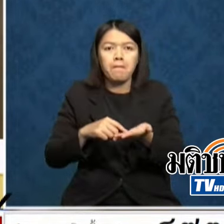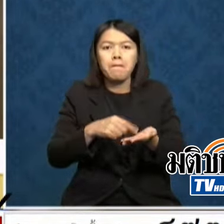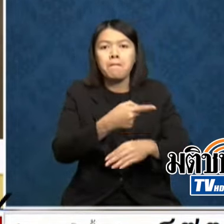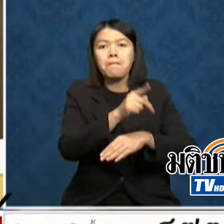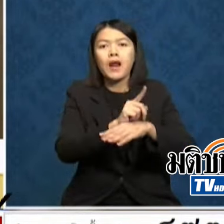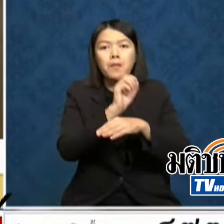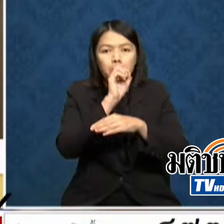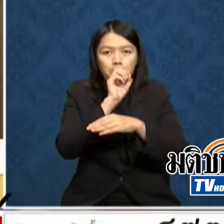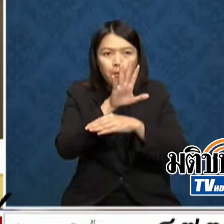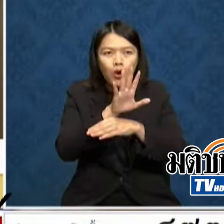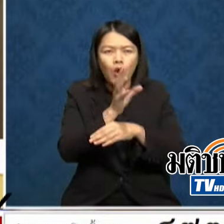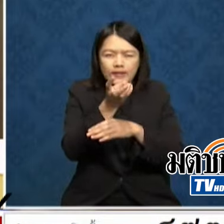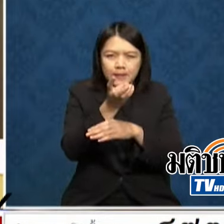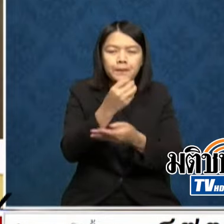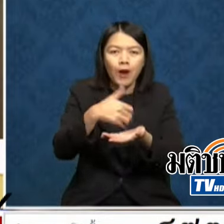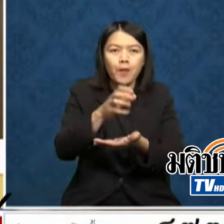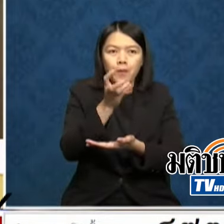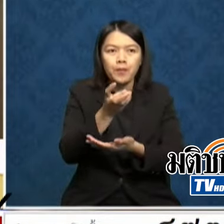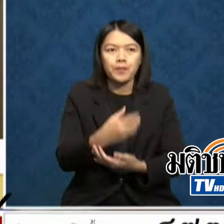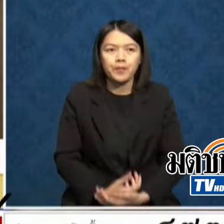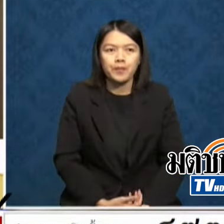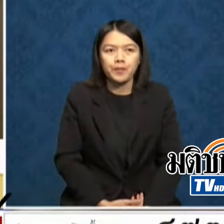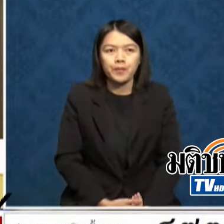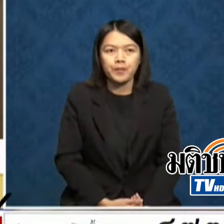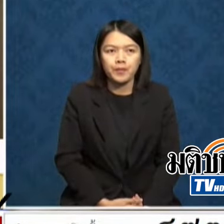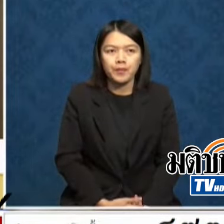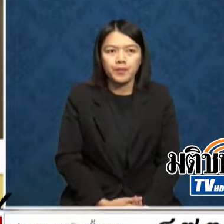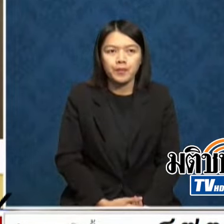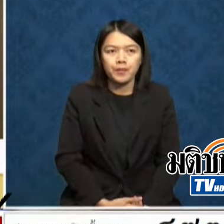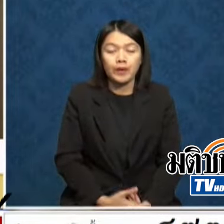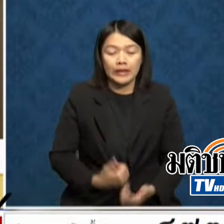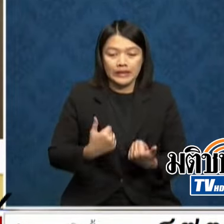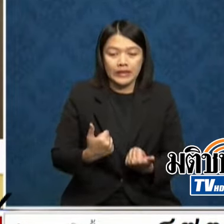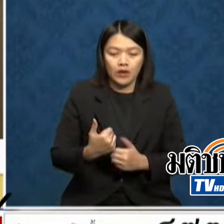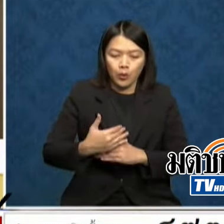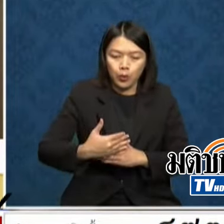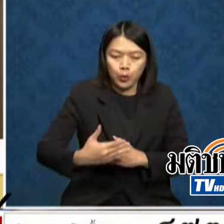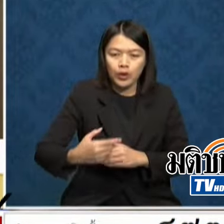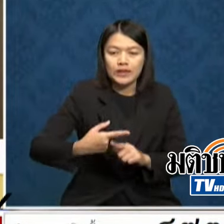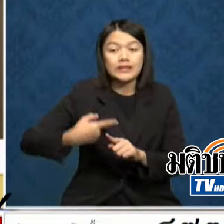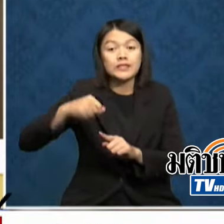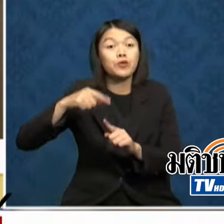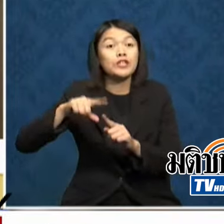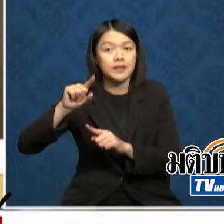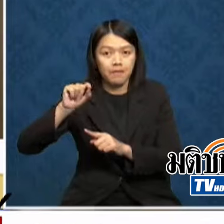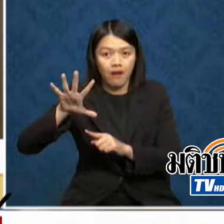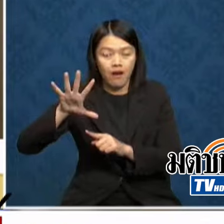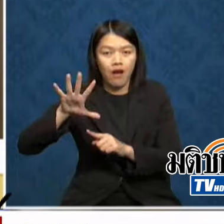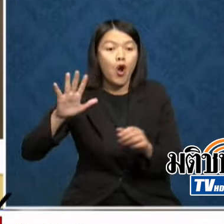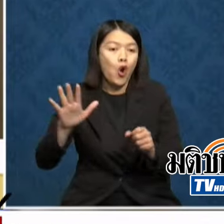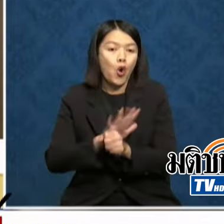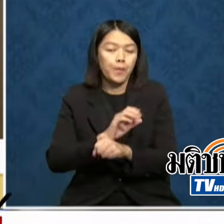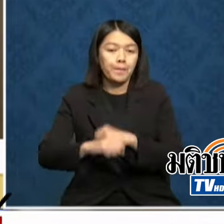ครับแต่ขอเกริ่นกันนิดนึงนะครับท่านประธานครับถ้าเรานับจากวันนี้ไปถึงวันที่25ตุลาคมเนี่ยนะครับคือวันครบ